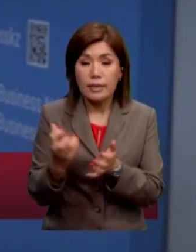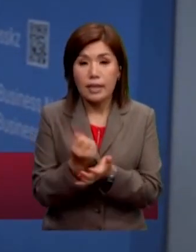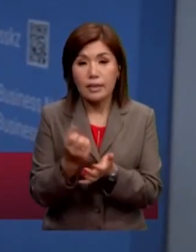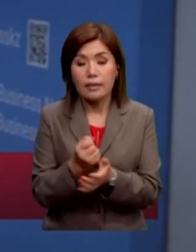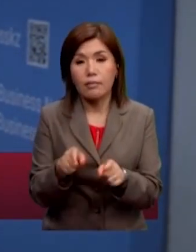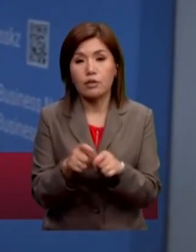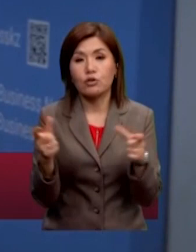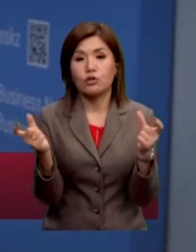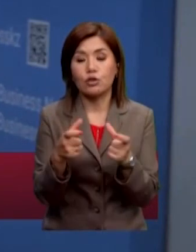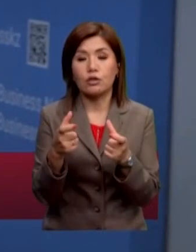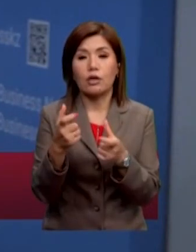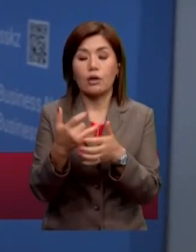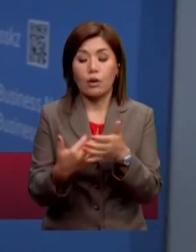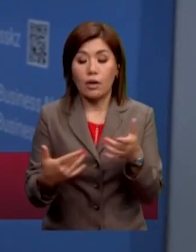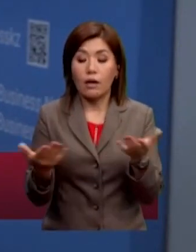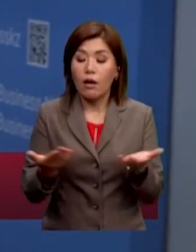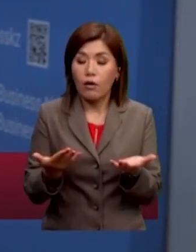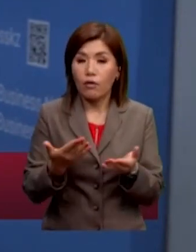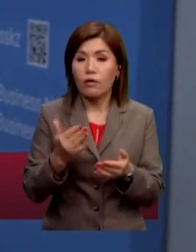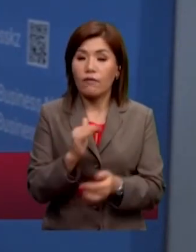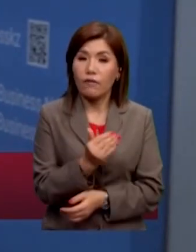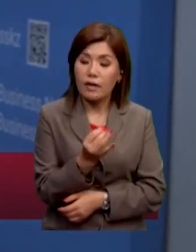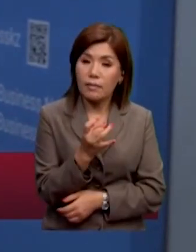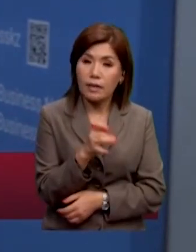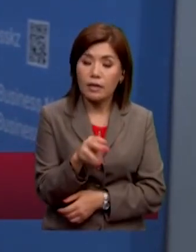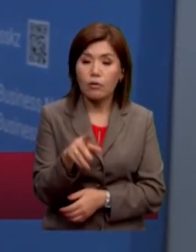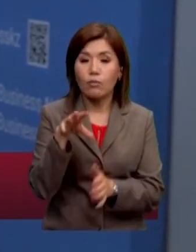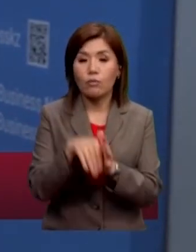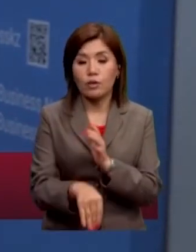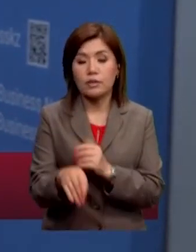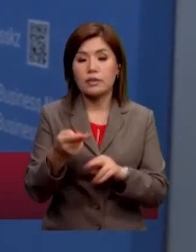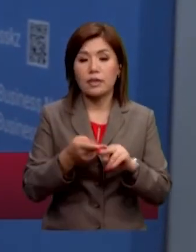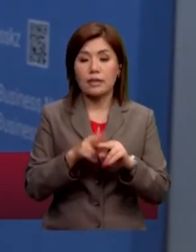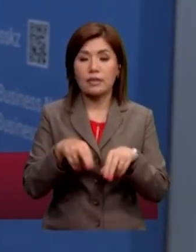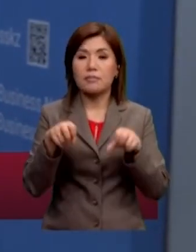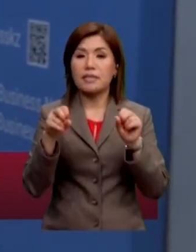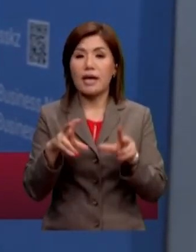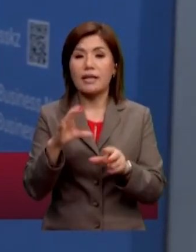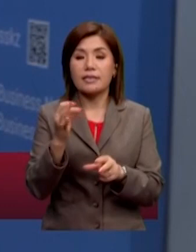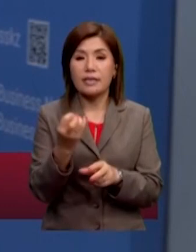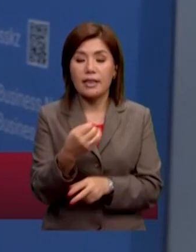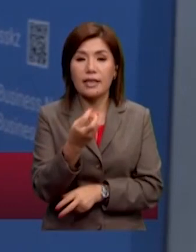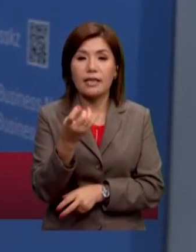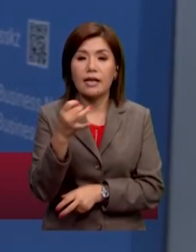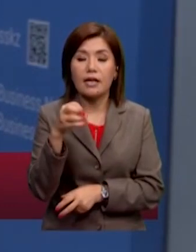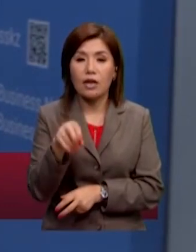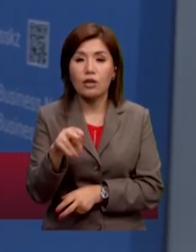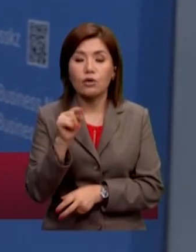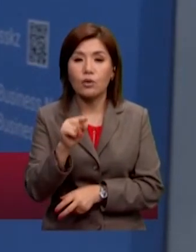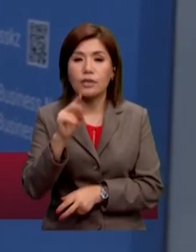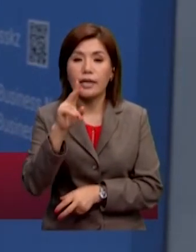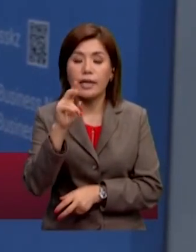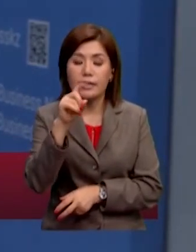по санкционным ограничениям, а также и по фирмам, которые попали под эти меры, на специальном сайте traderadar.kz.